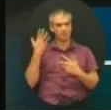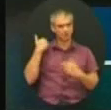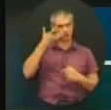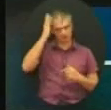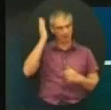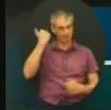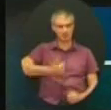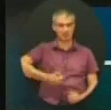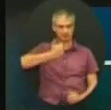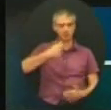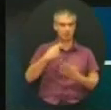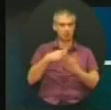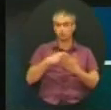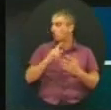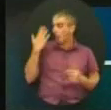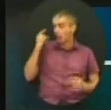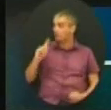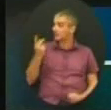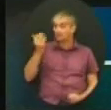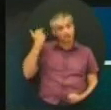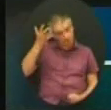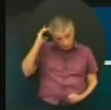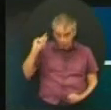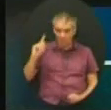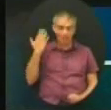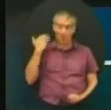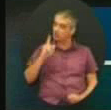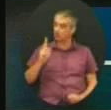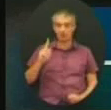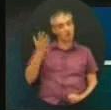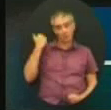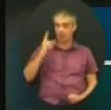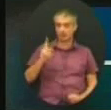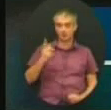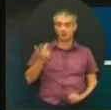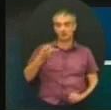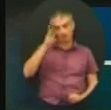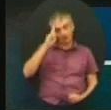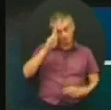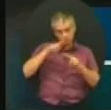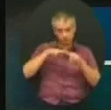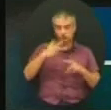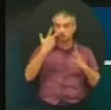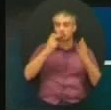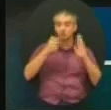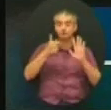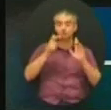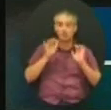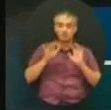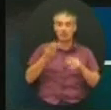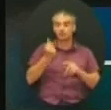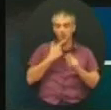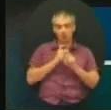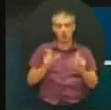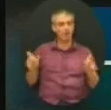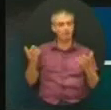היה שר לא האוצר? היה כסף, למה זה לא נעשה? איפה כשלפיד היה, הליכוד השאיר 36 מיליארד שקלים בו.